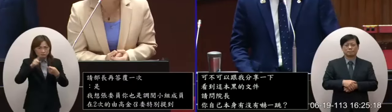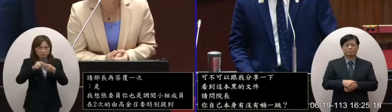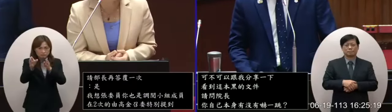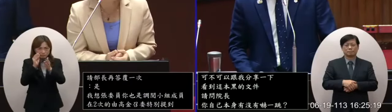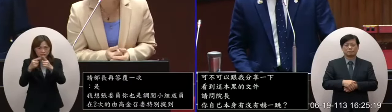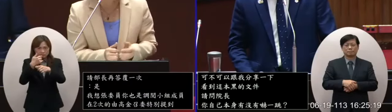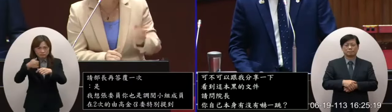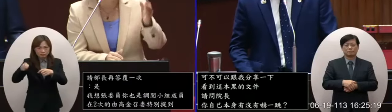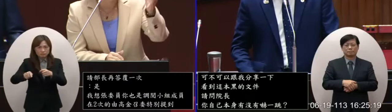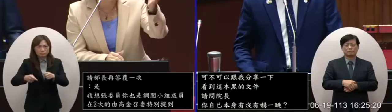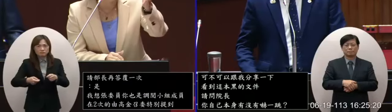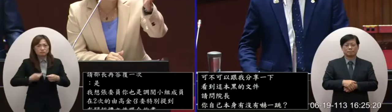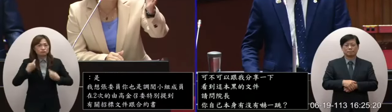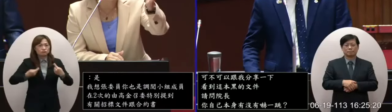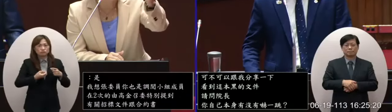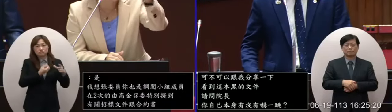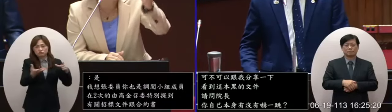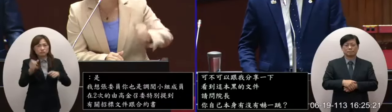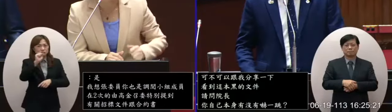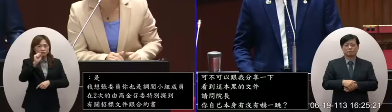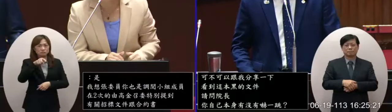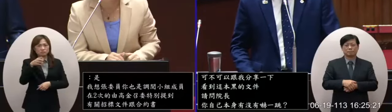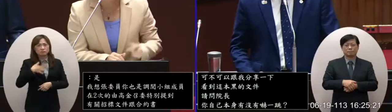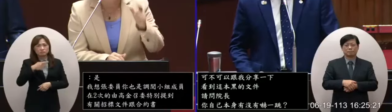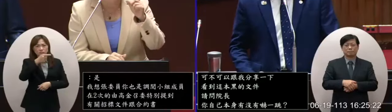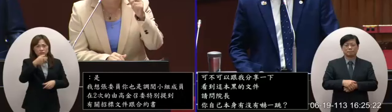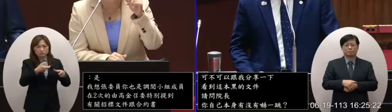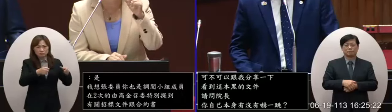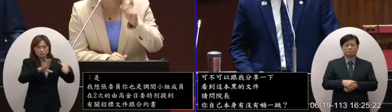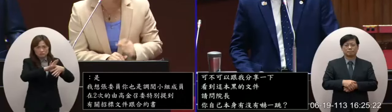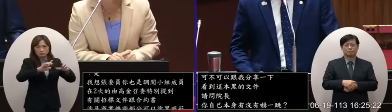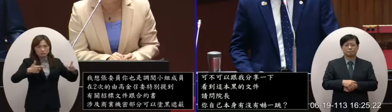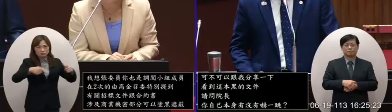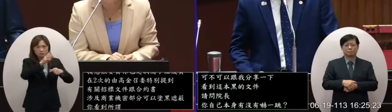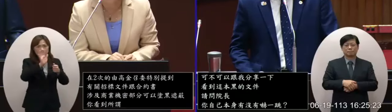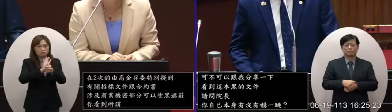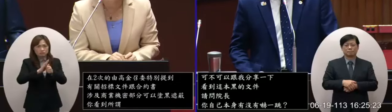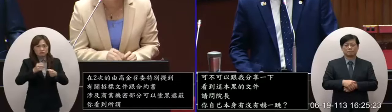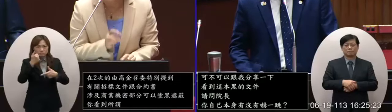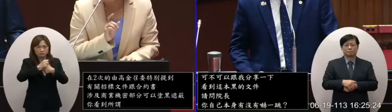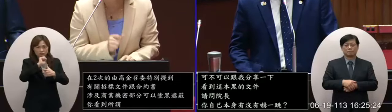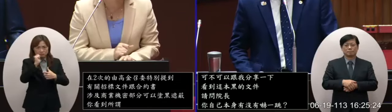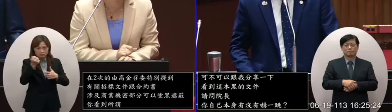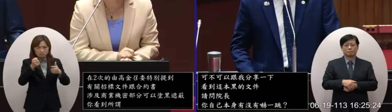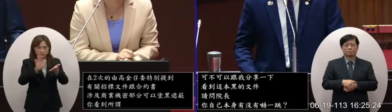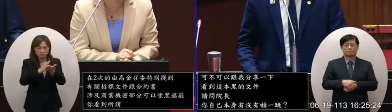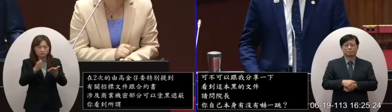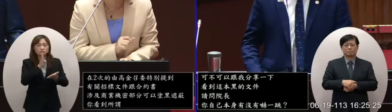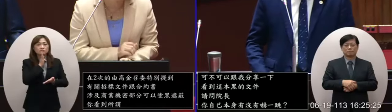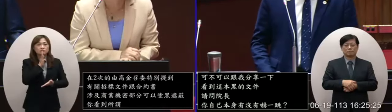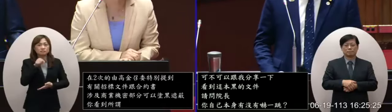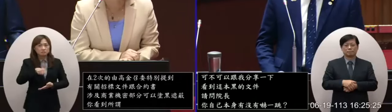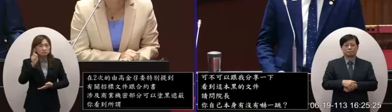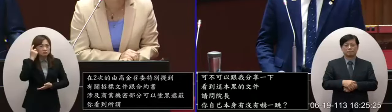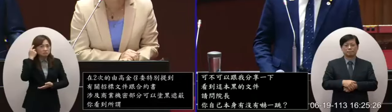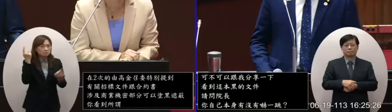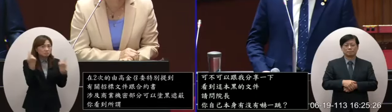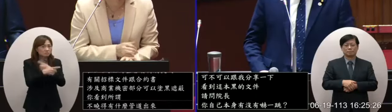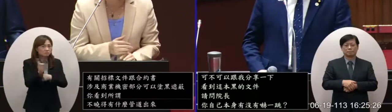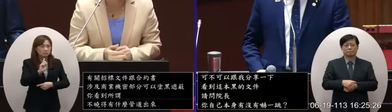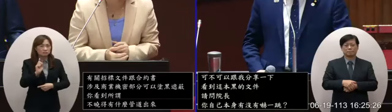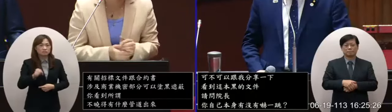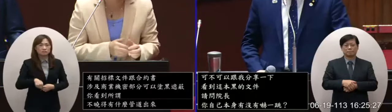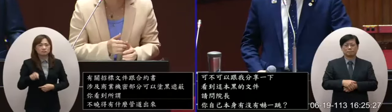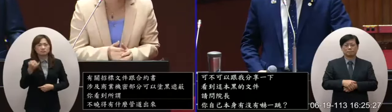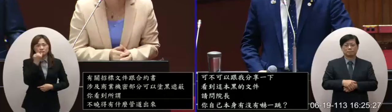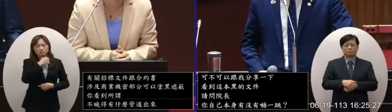便公布这些资料哈。你可以看得出来那个不是公文，那个就是服务建议书。那所谓的服务建议书就是可能你很在乎的，包